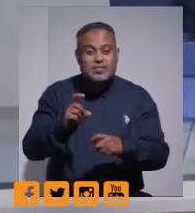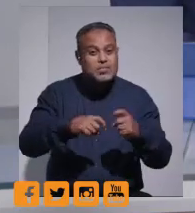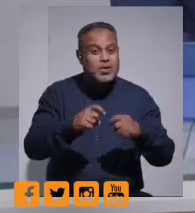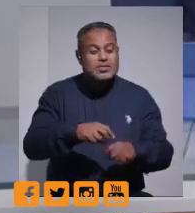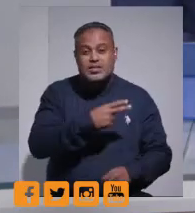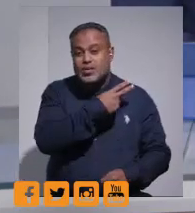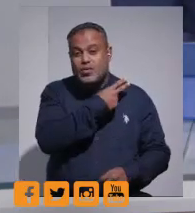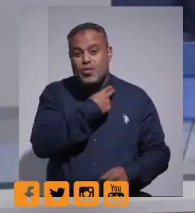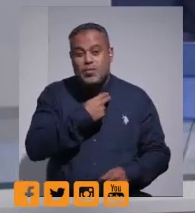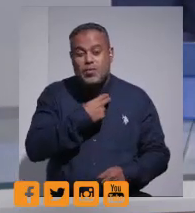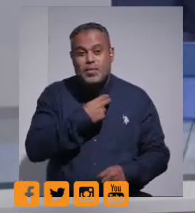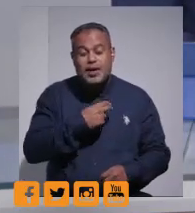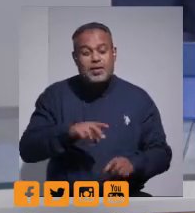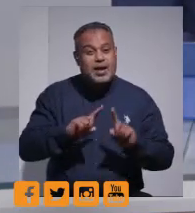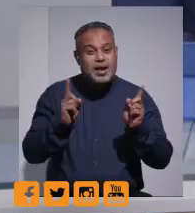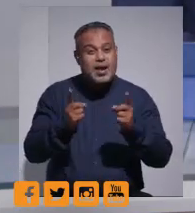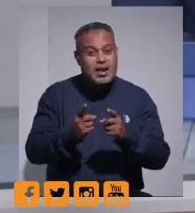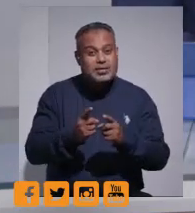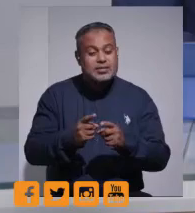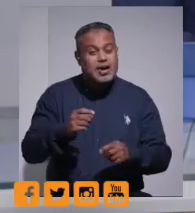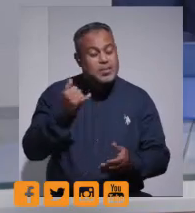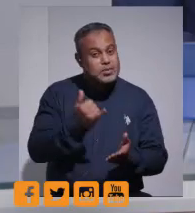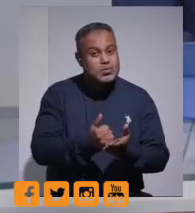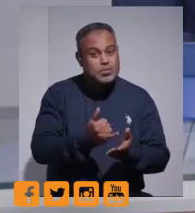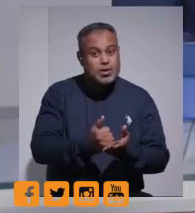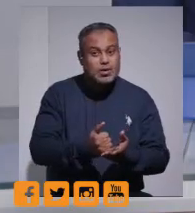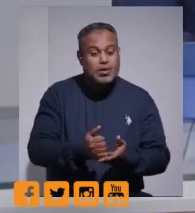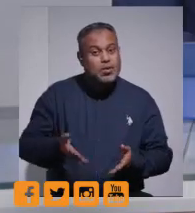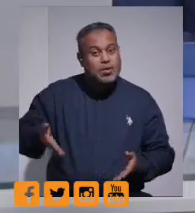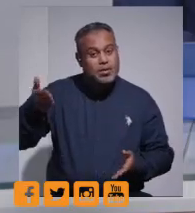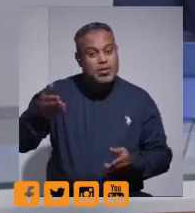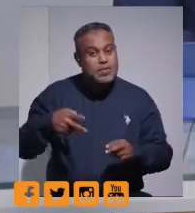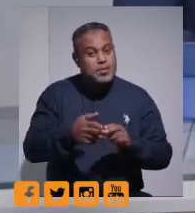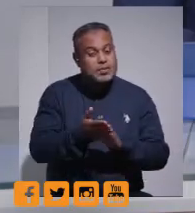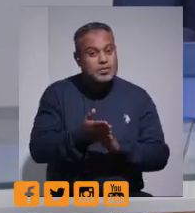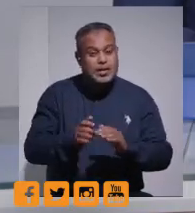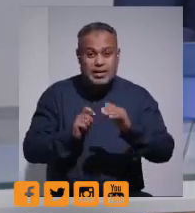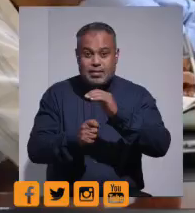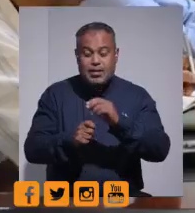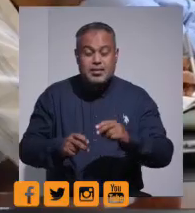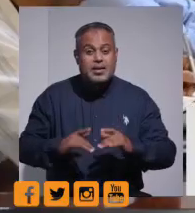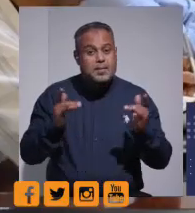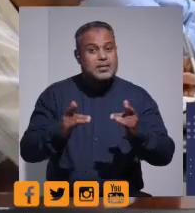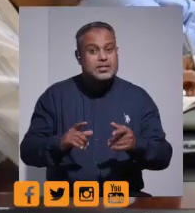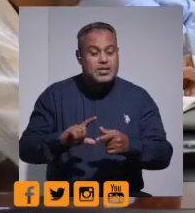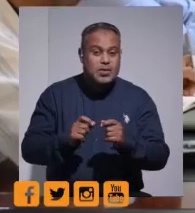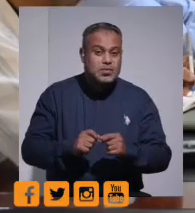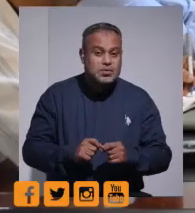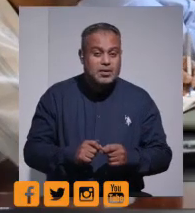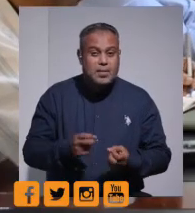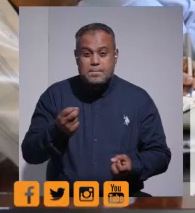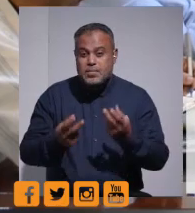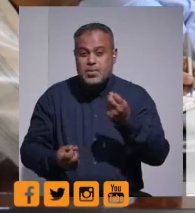بموجب اللجنه المكلفه بهذا الشان والرفع بمشروع قرار لمجلس الوزراء وجرى مناقشته